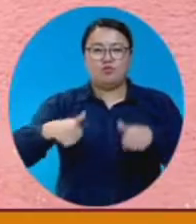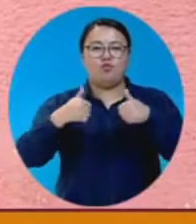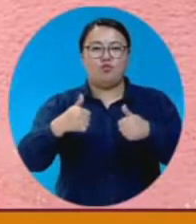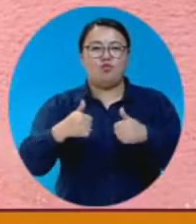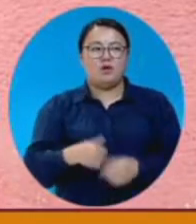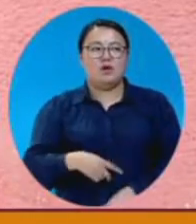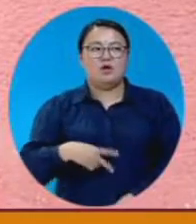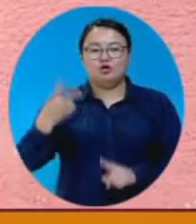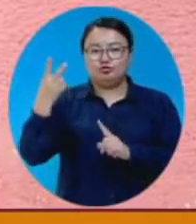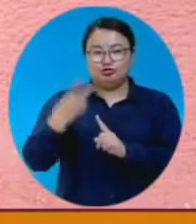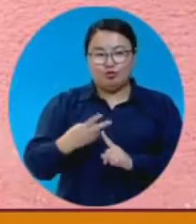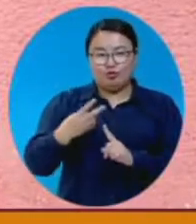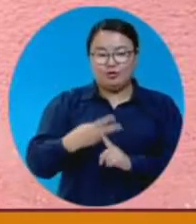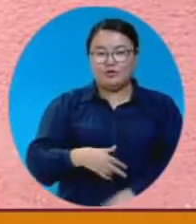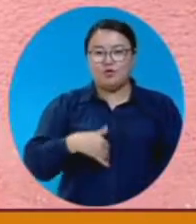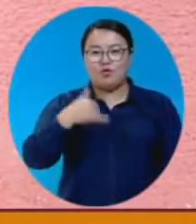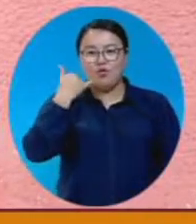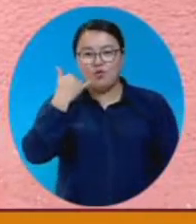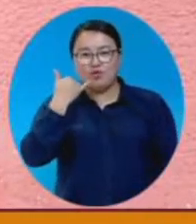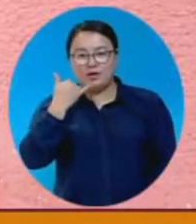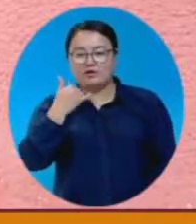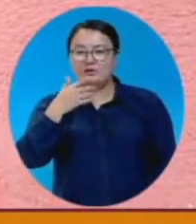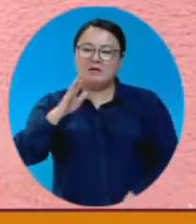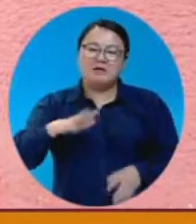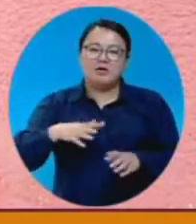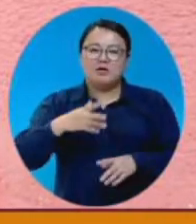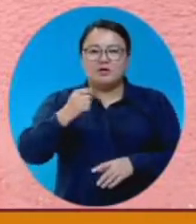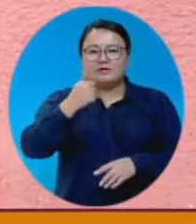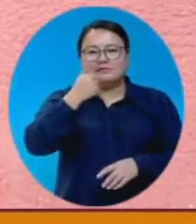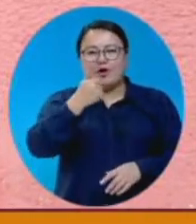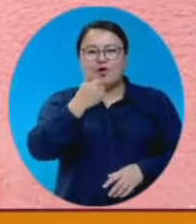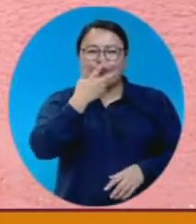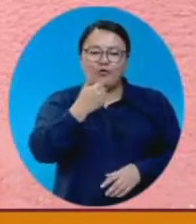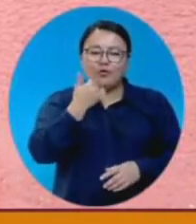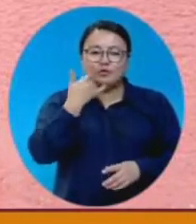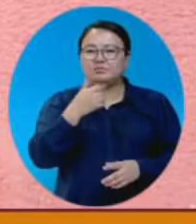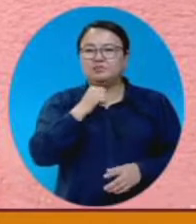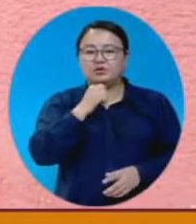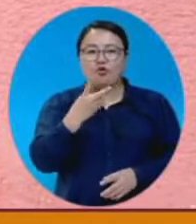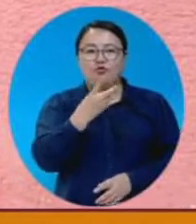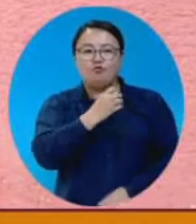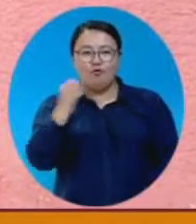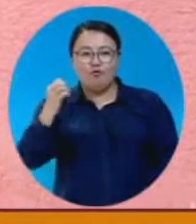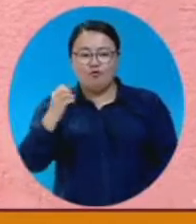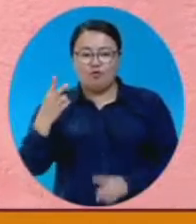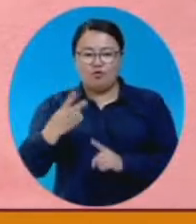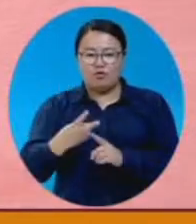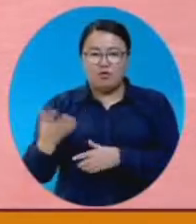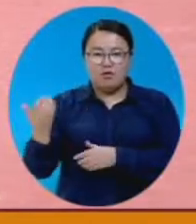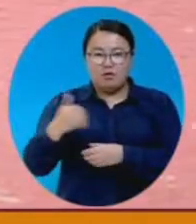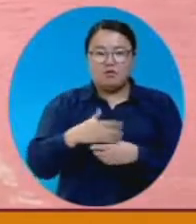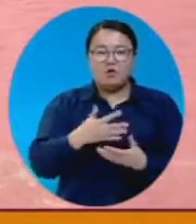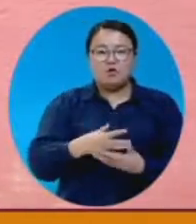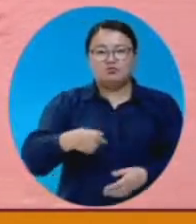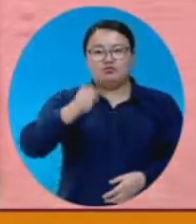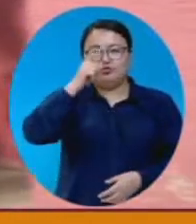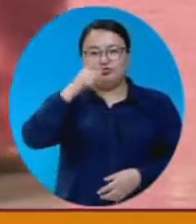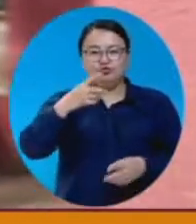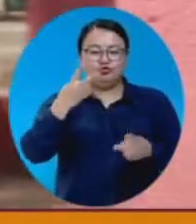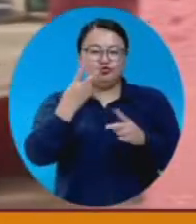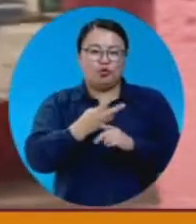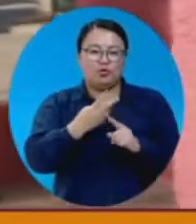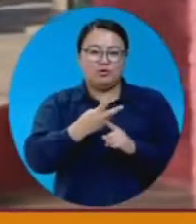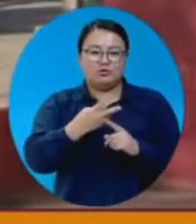байгаа. Зурагт маань ухаалаг смарт зурагт биш байсан ч гэсэн дээ одоо өвөө үйлчлэгээ тавиулснараа зурагтыг маань ухаалаг